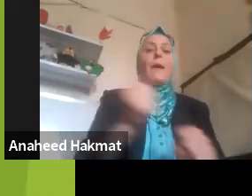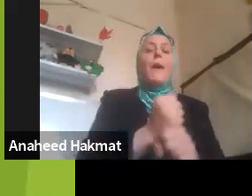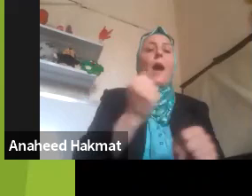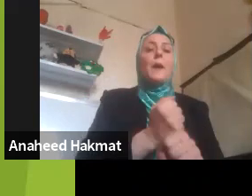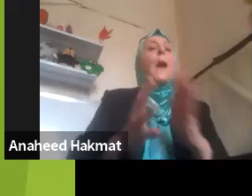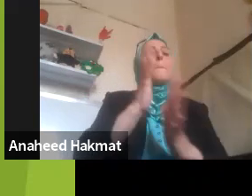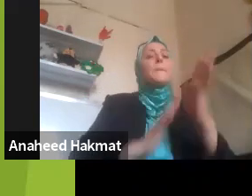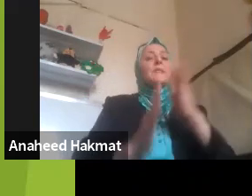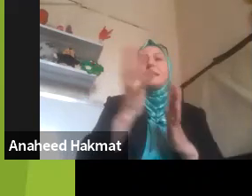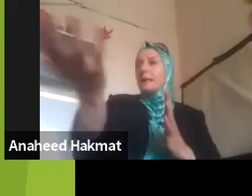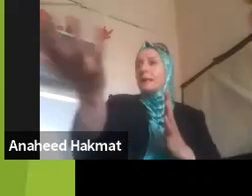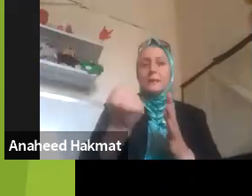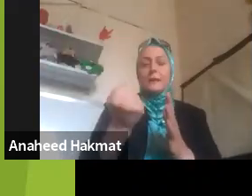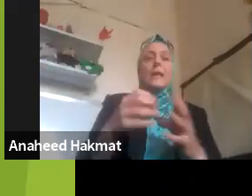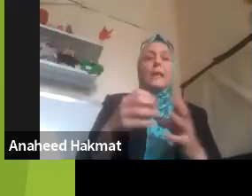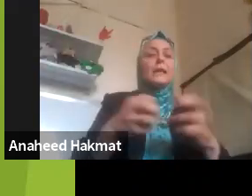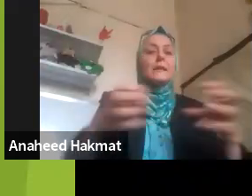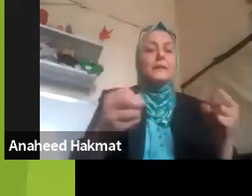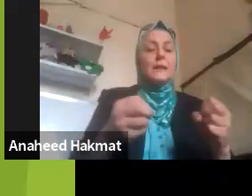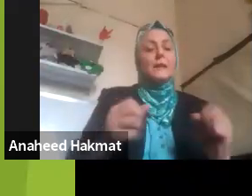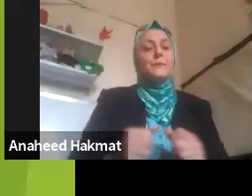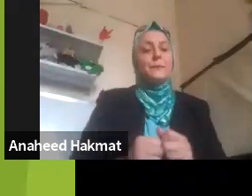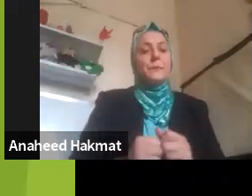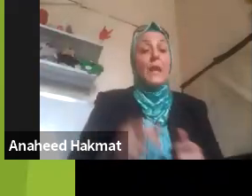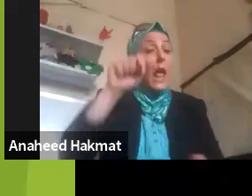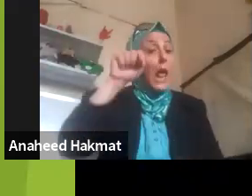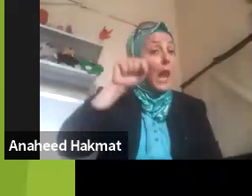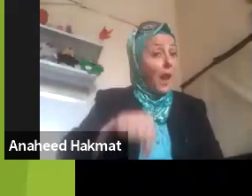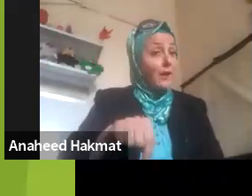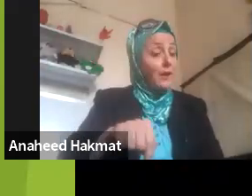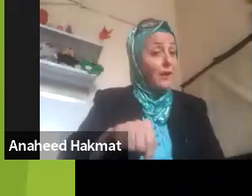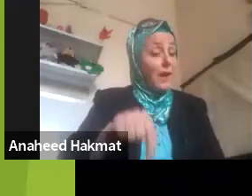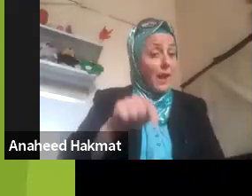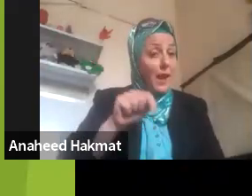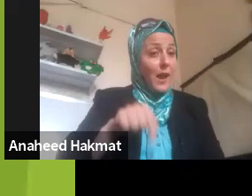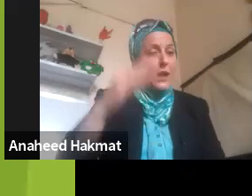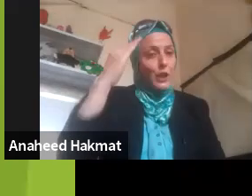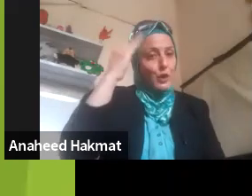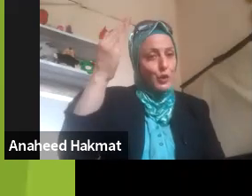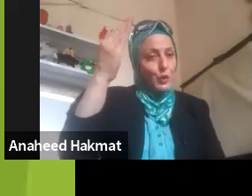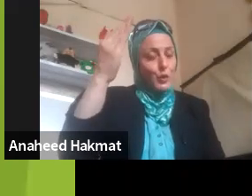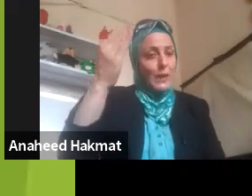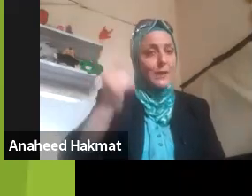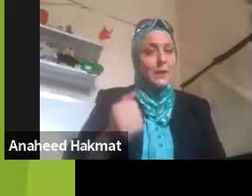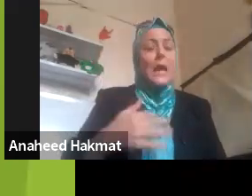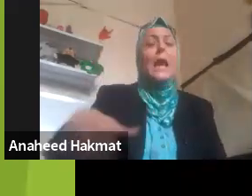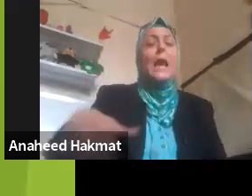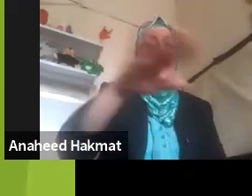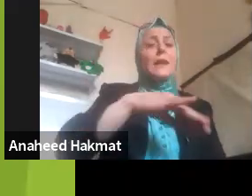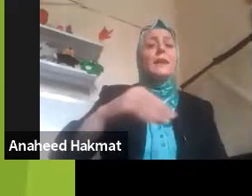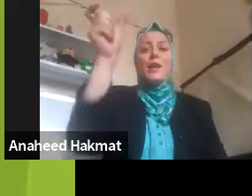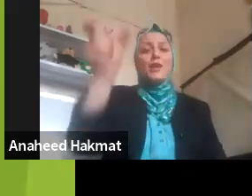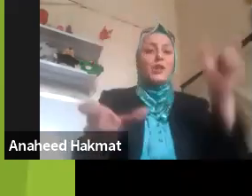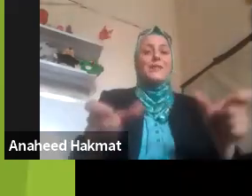المعنى والوحدة والعافية. الآن شكرا لكل المتحدثين.